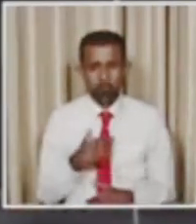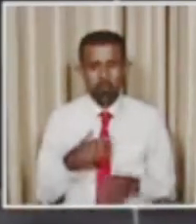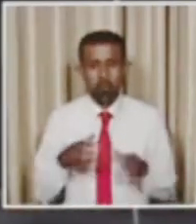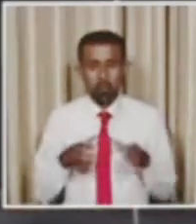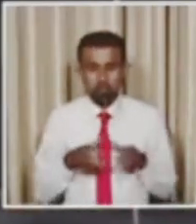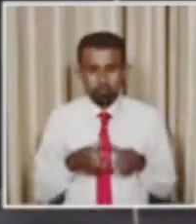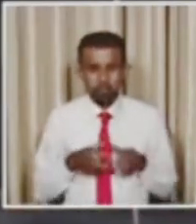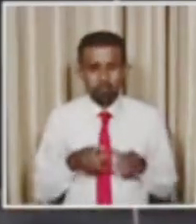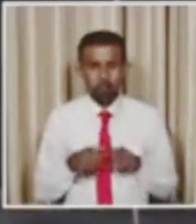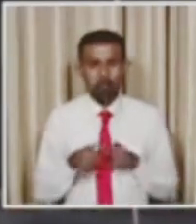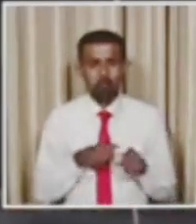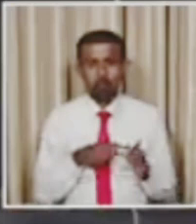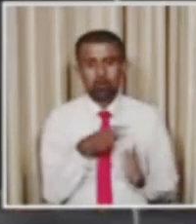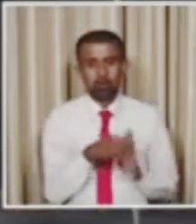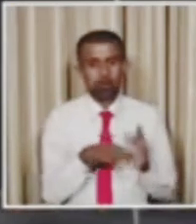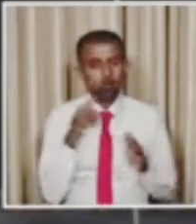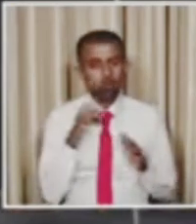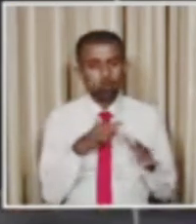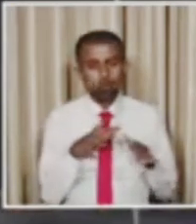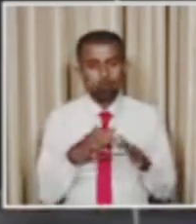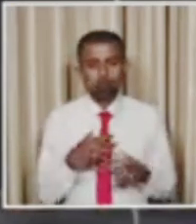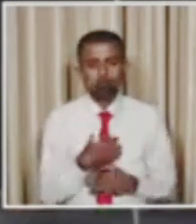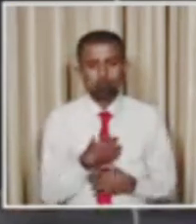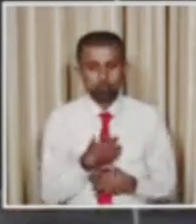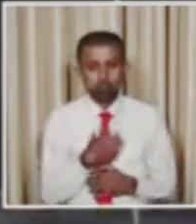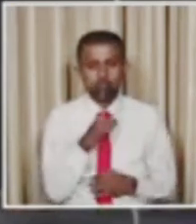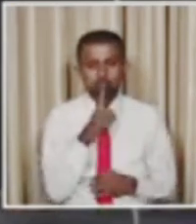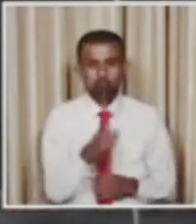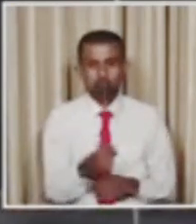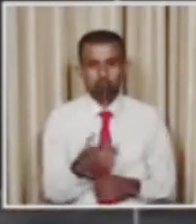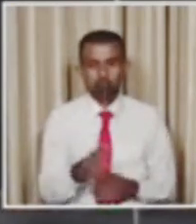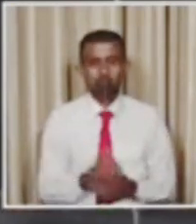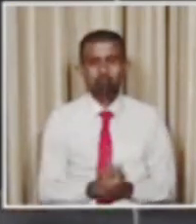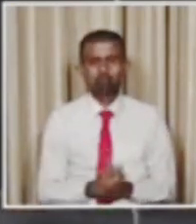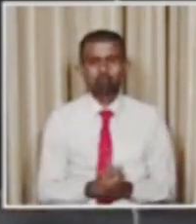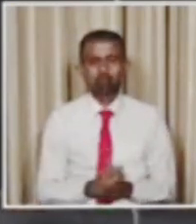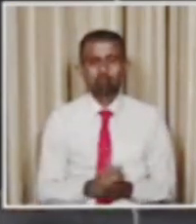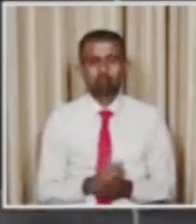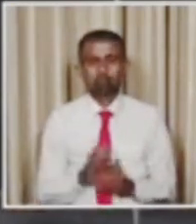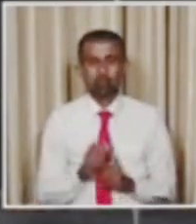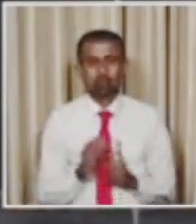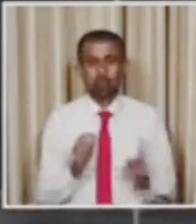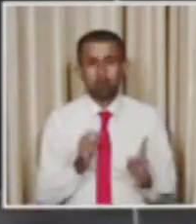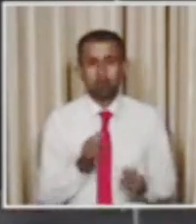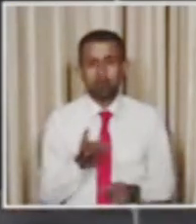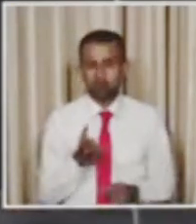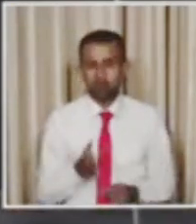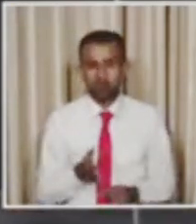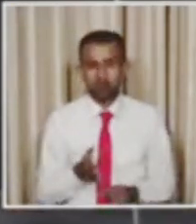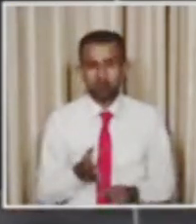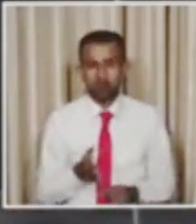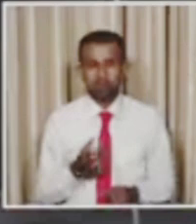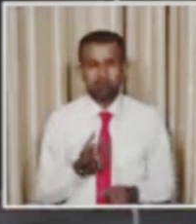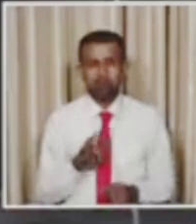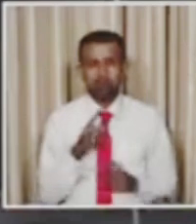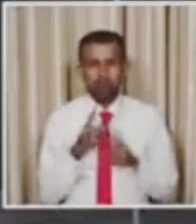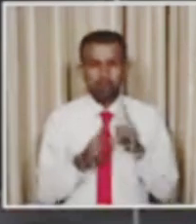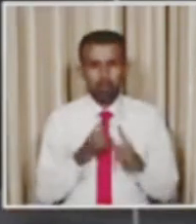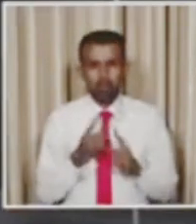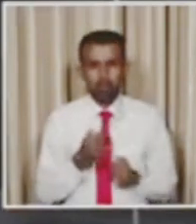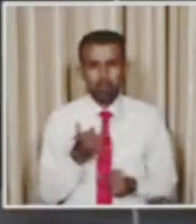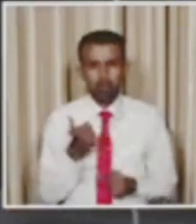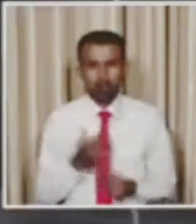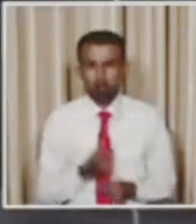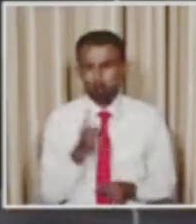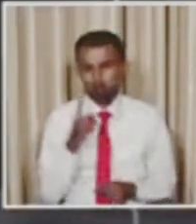ඒ වගේම ශ්‍රී ලාංකික ජනතාවගේ සංවේගය. ගරු මුලස්නාරූඪ මන්ත්‍රීතුමනි, මෙතන මම මේ කතාවේදී ඉතාම වැදගත්